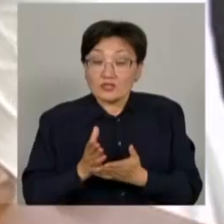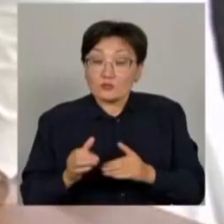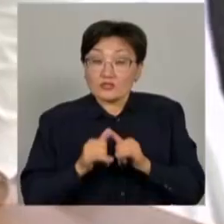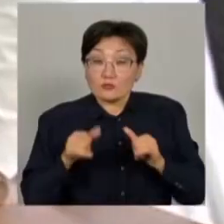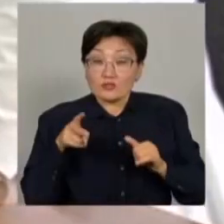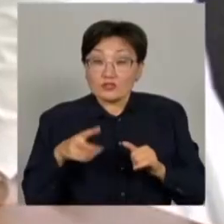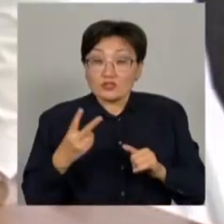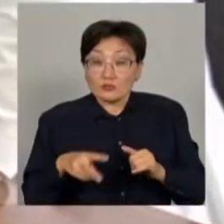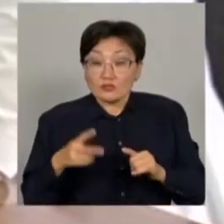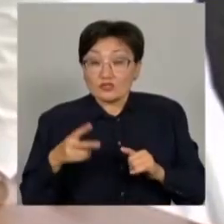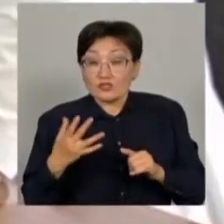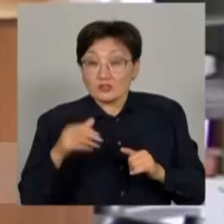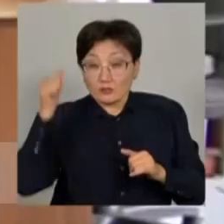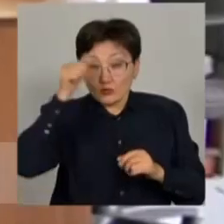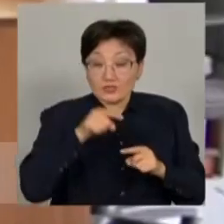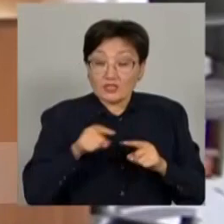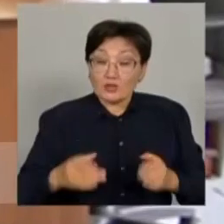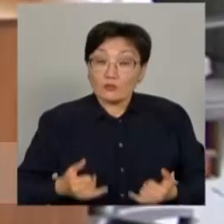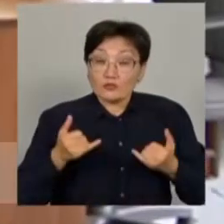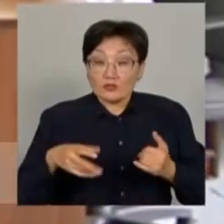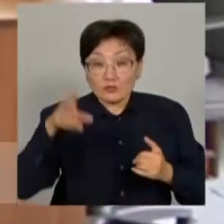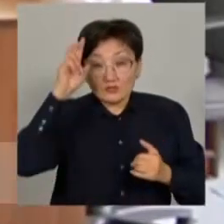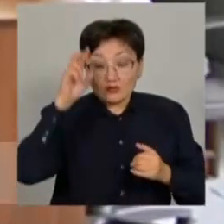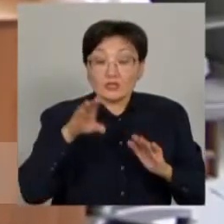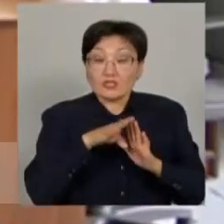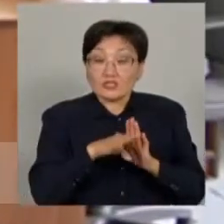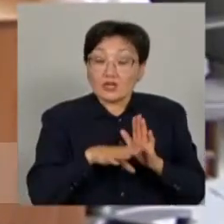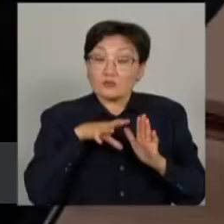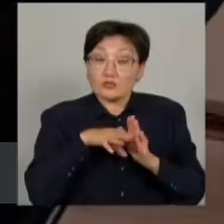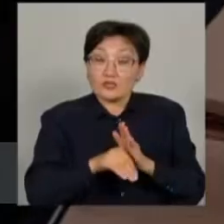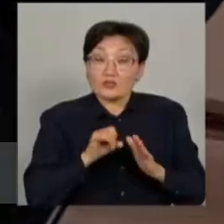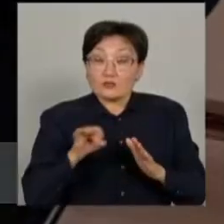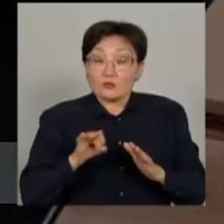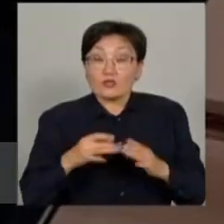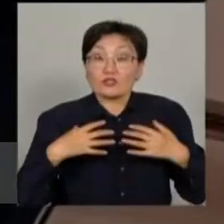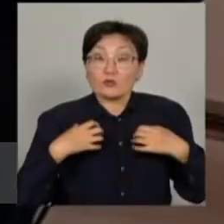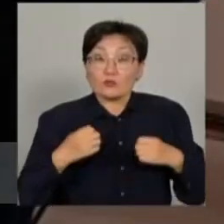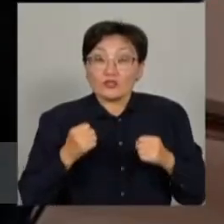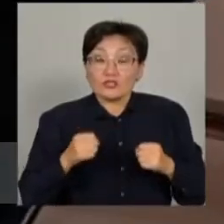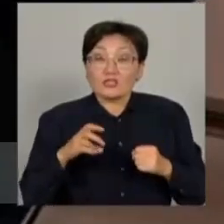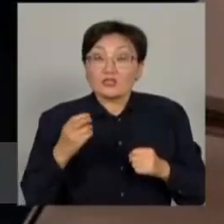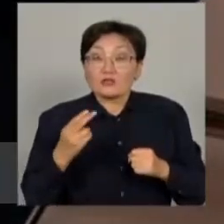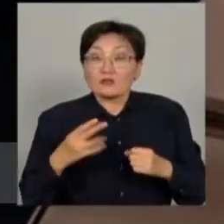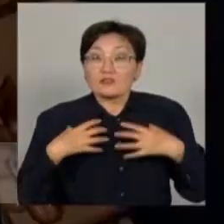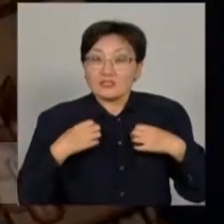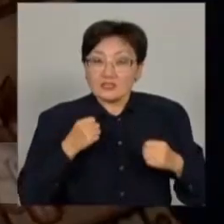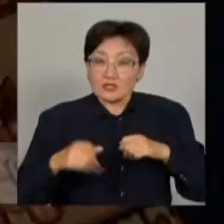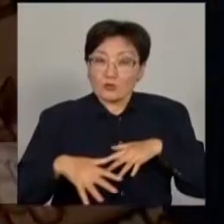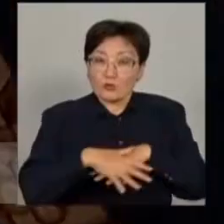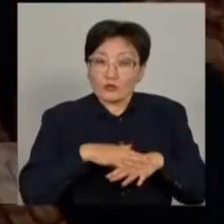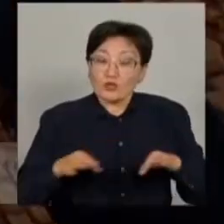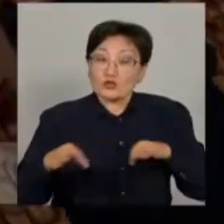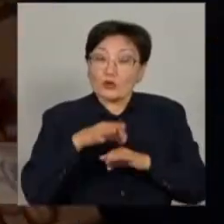дамуы 2020-2025 жылдарға арналған мемлекеттік бағдарлама аясында және дені сау ұлт ұлттық жобасына сәйкес жүзеге